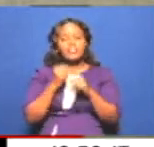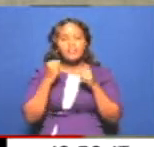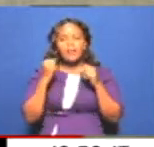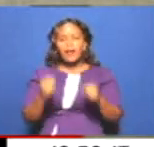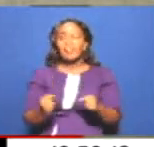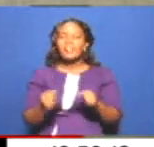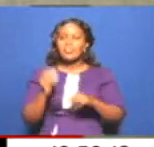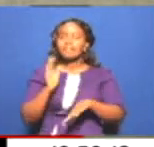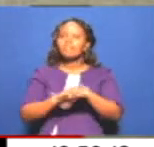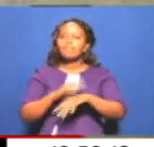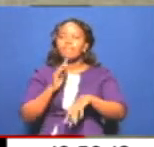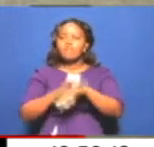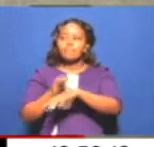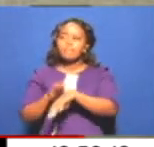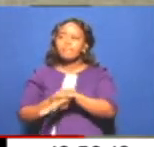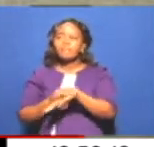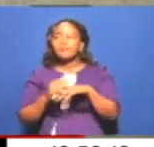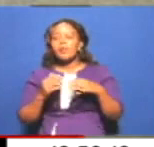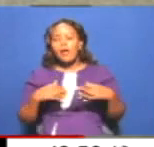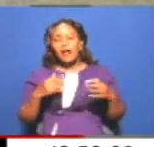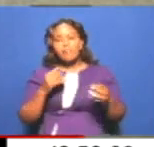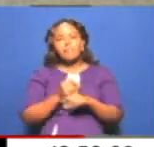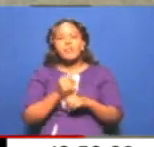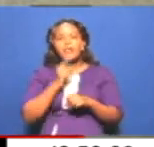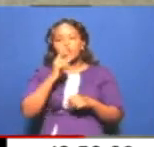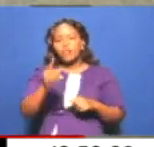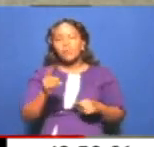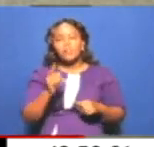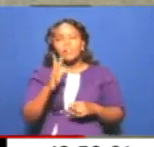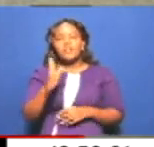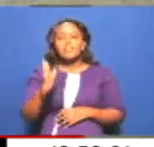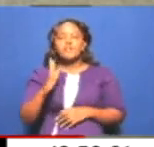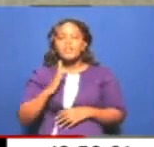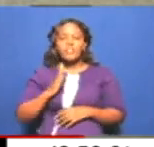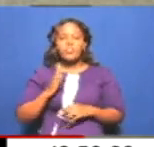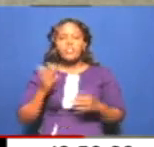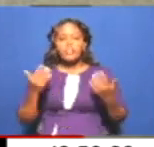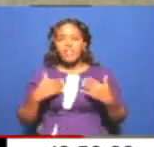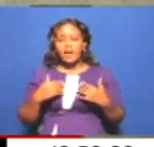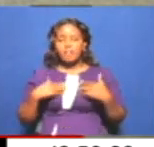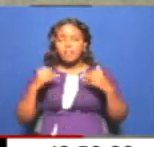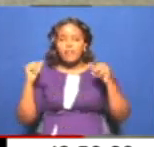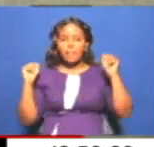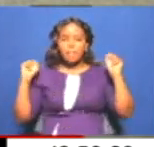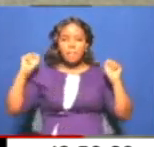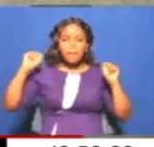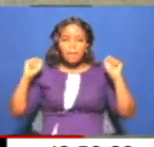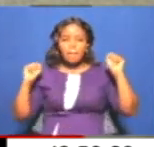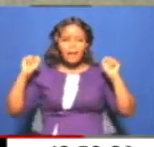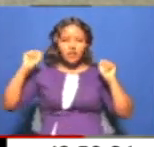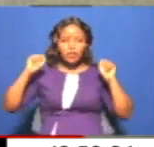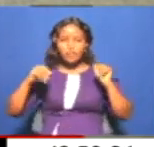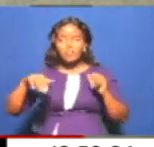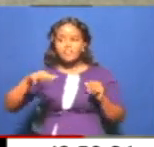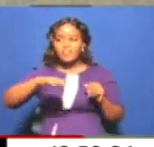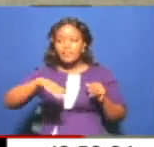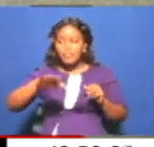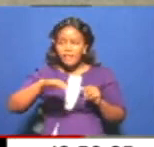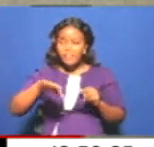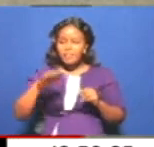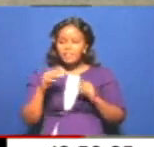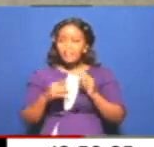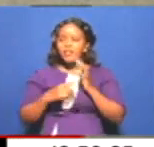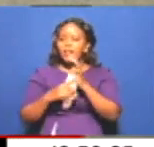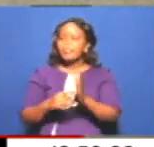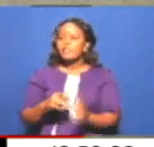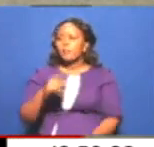amejaribu kuleta usalama kwa hizi pastoral areas. Tukiangalia sana sana hizo areas za